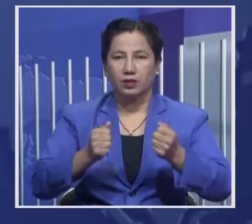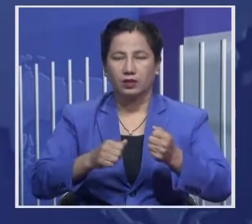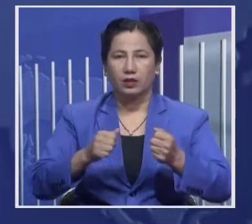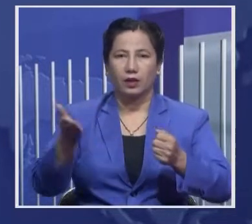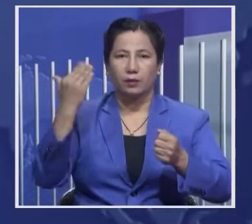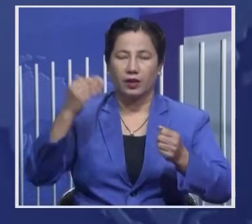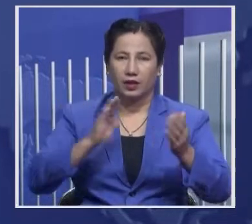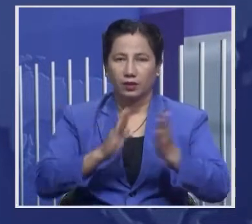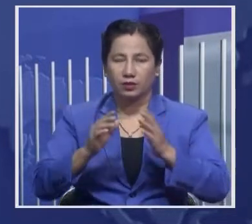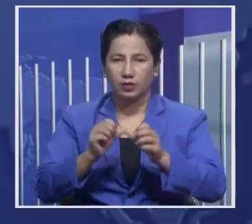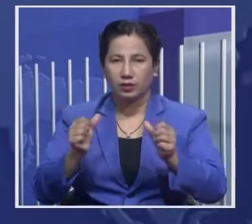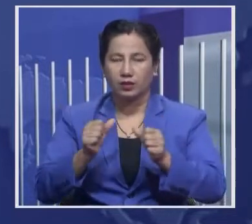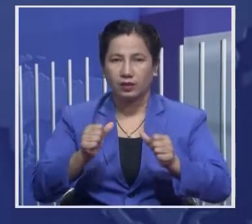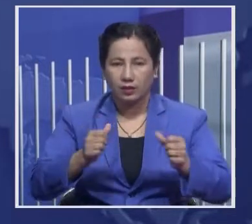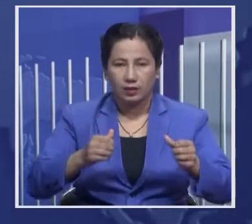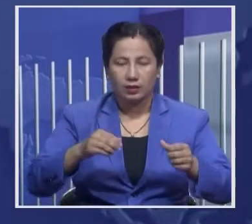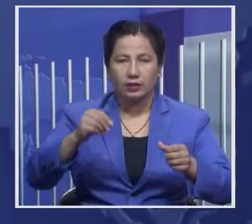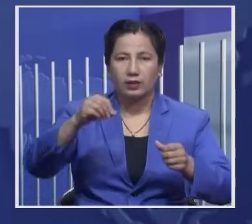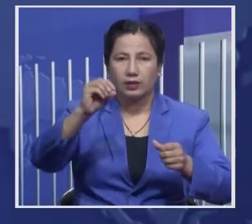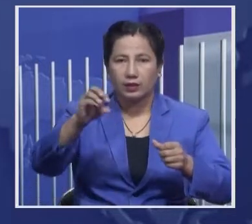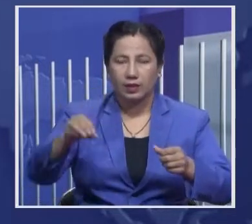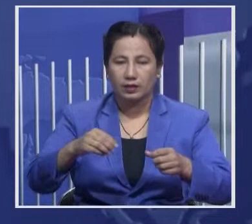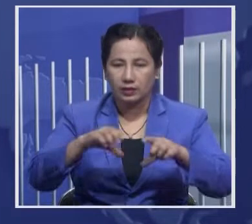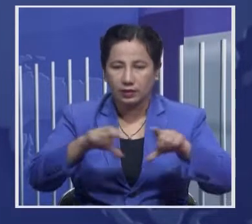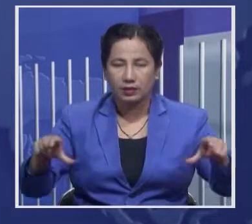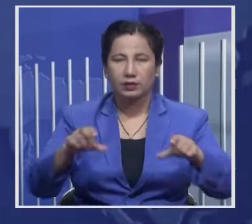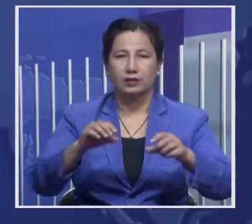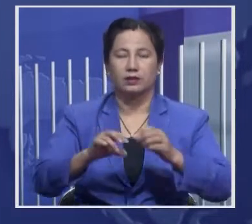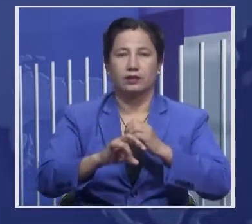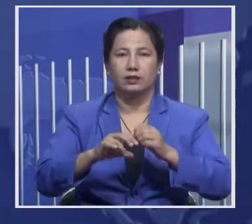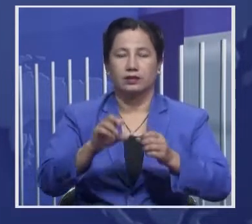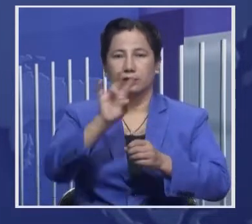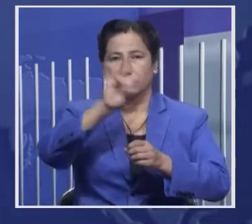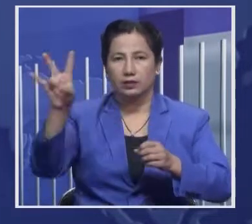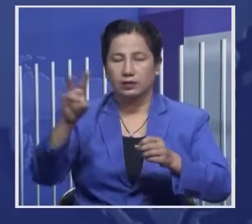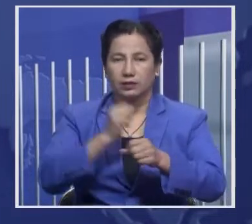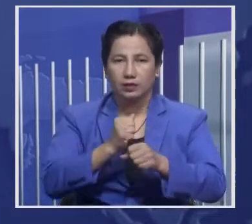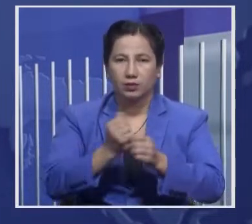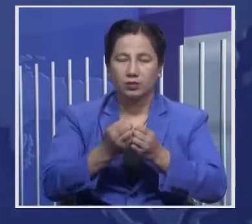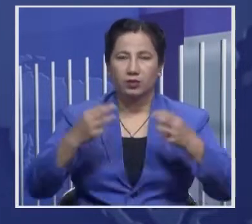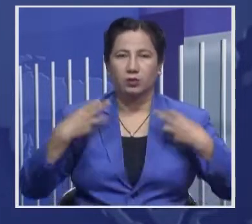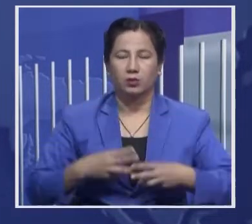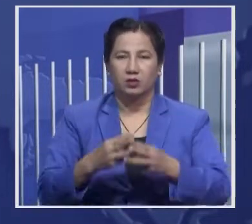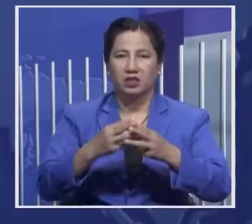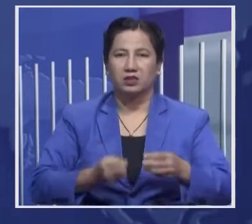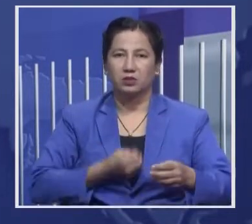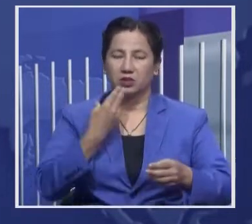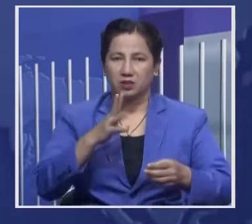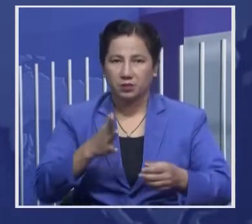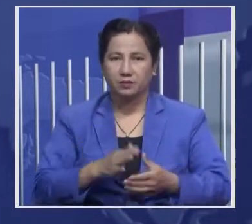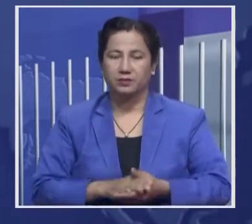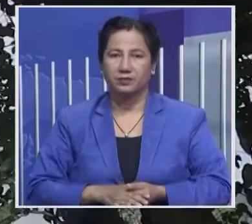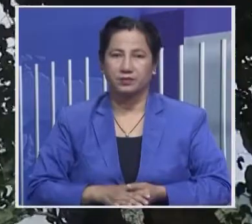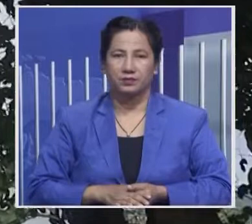पूर्वाधार आयोजना अन्तर्गत नाली तथा ग्राभेल निर्माण शीर्षकको योजनामा नालीको मात्रै काम गरेपछि उपभोक्ताले असन्तुष्टि व्यक्त गरेका